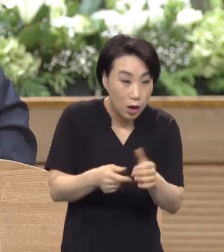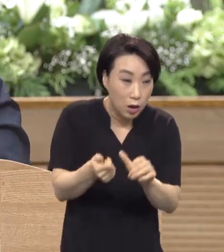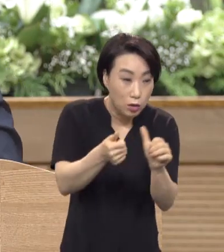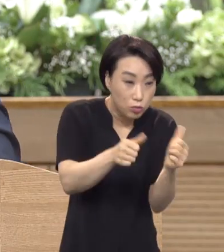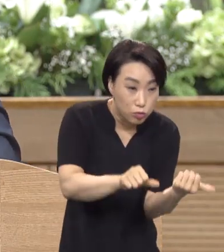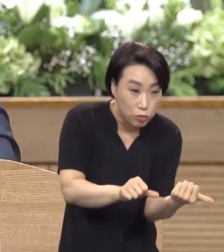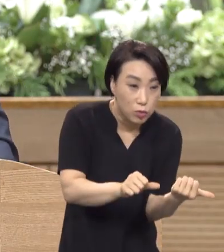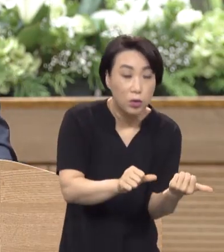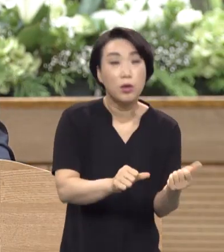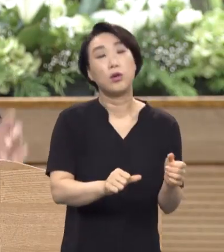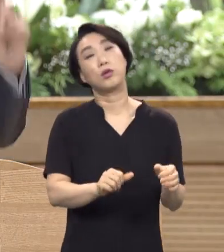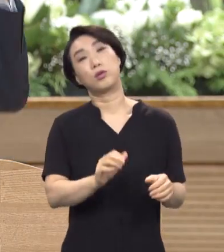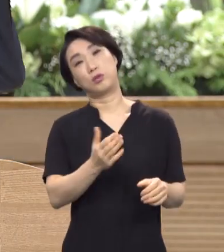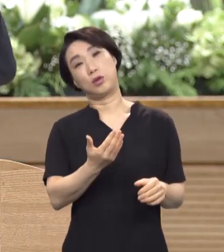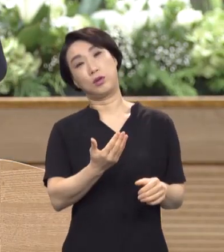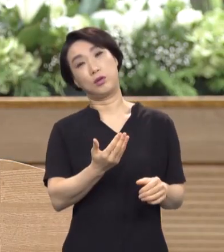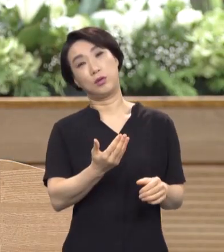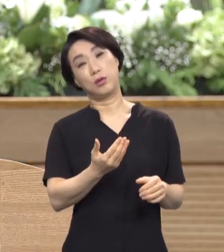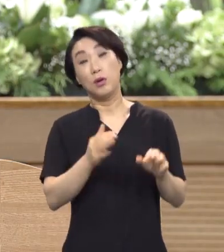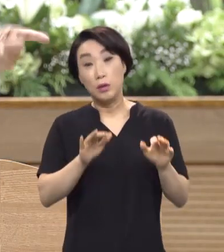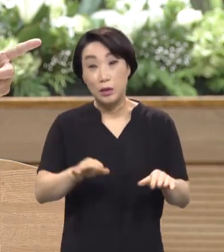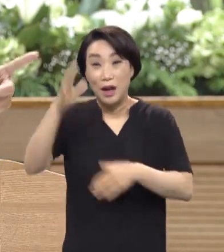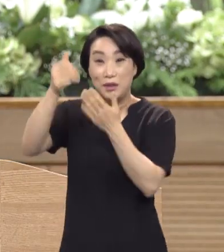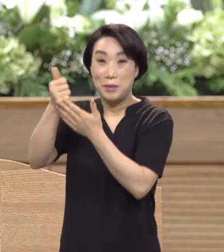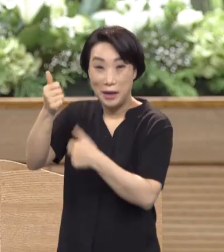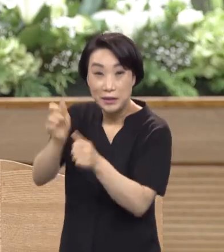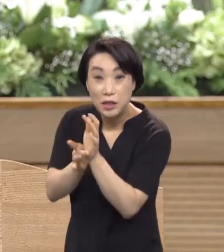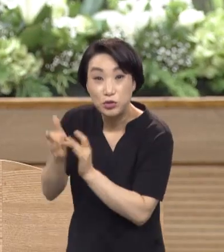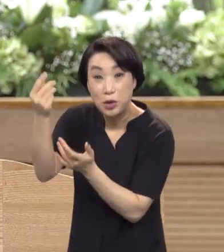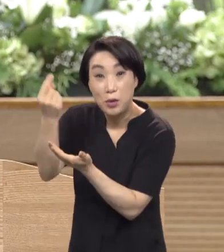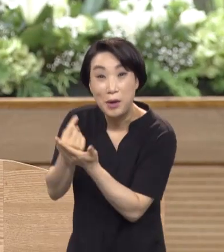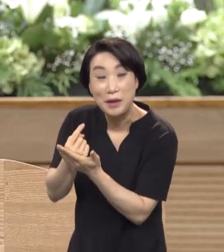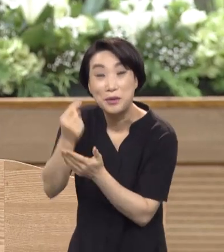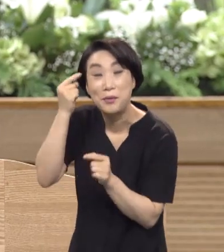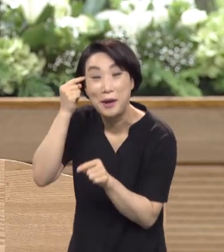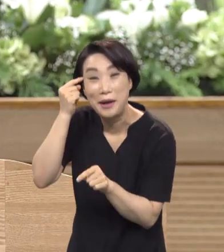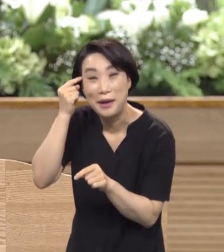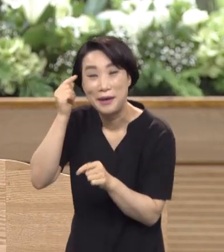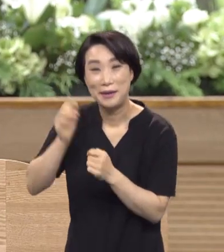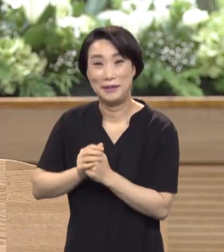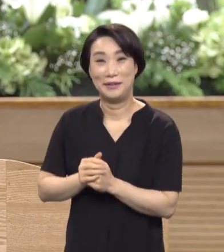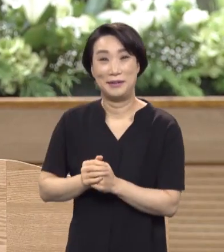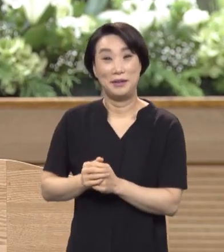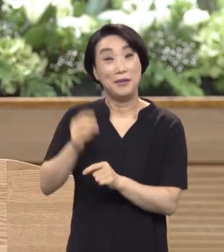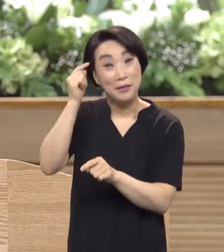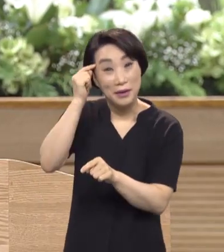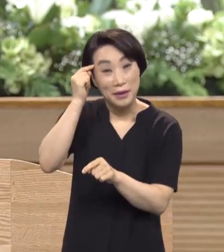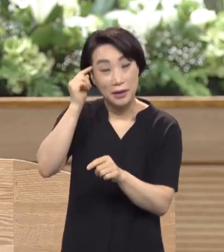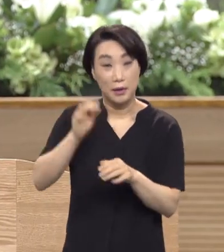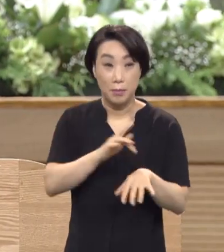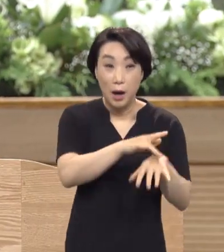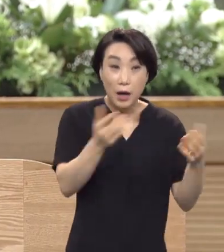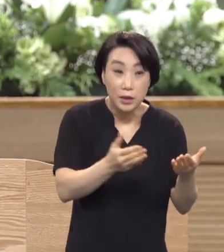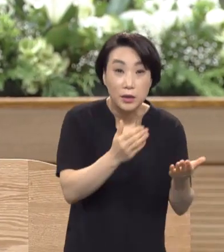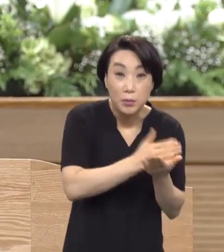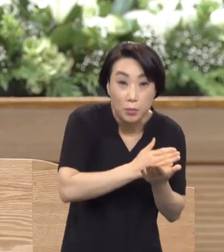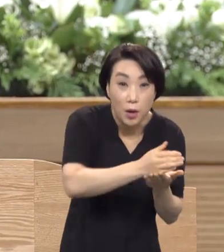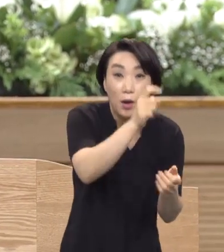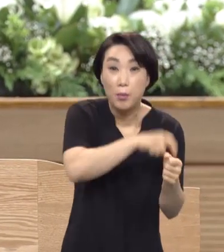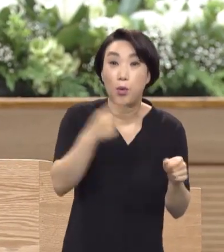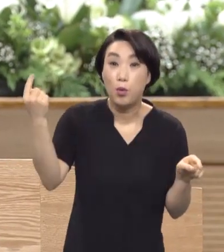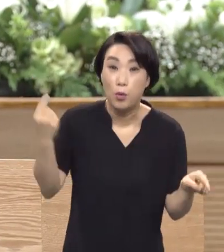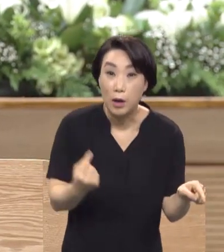했는데 그런데 하나님의 아들이 이 땅에 나타난 이유가 뭐냐? 마귀의